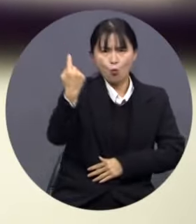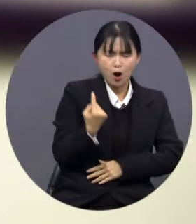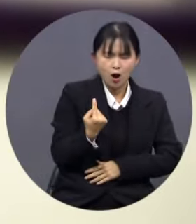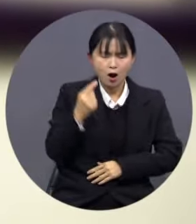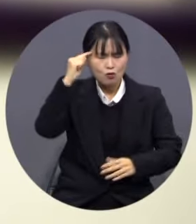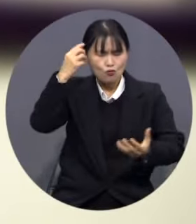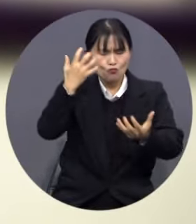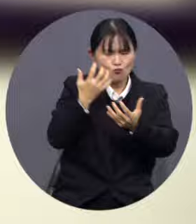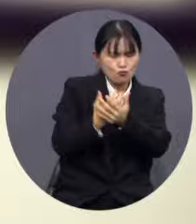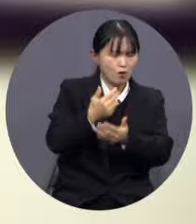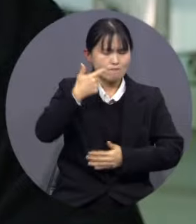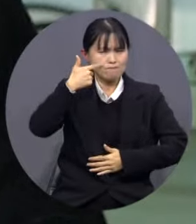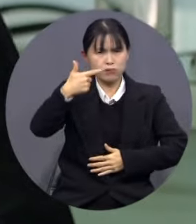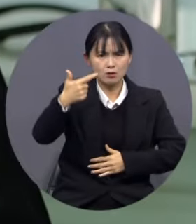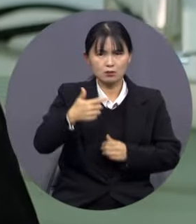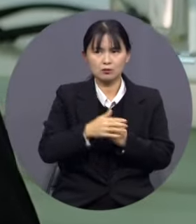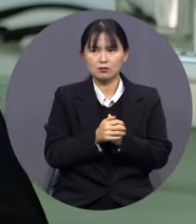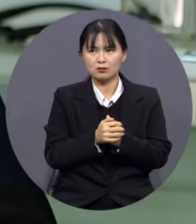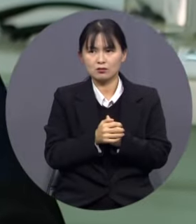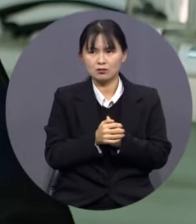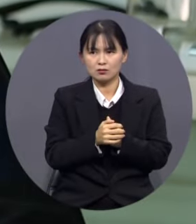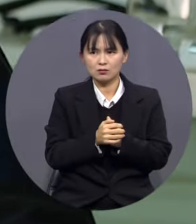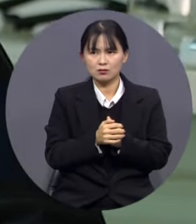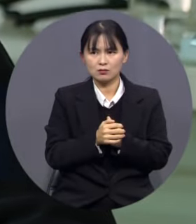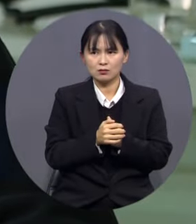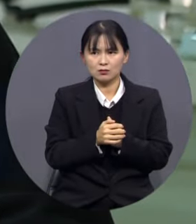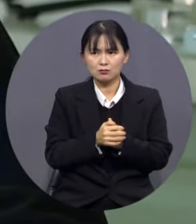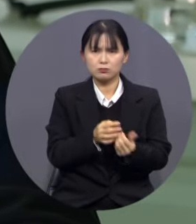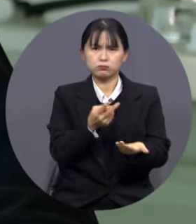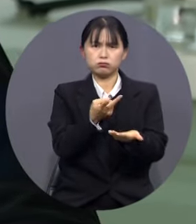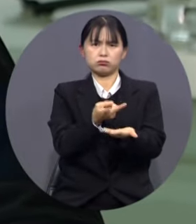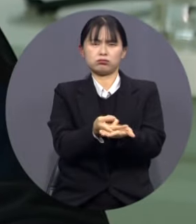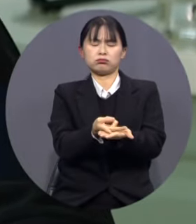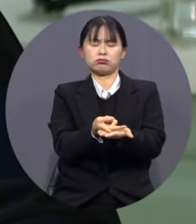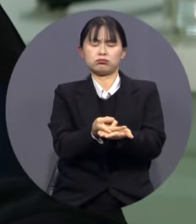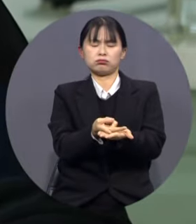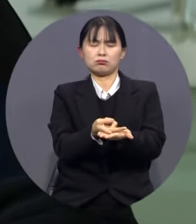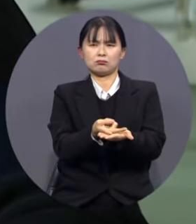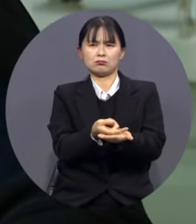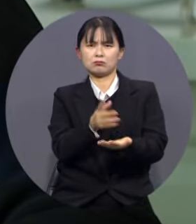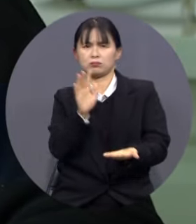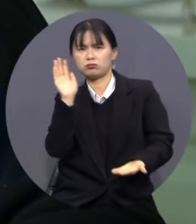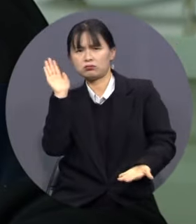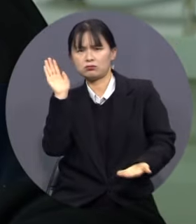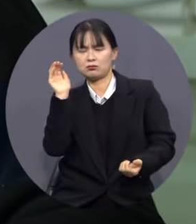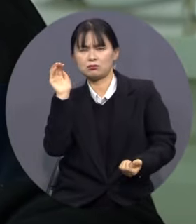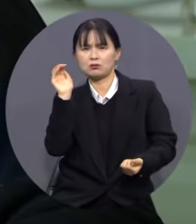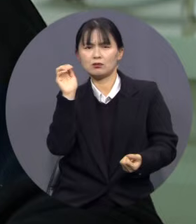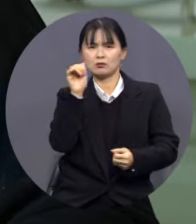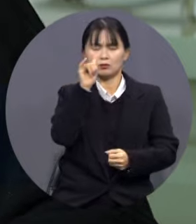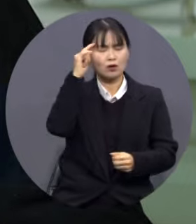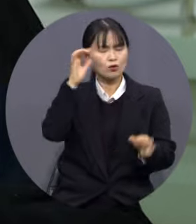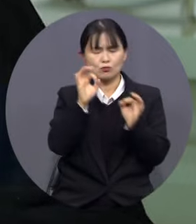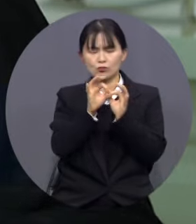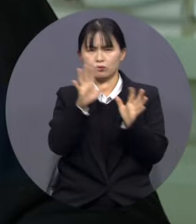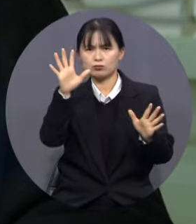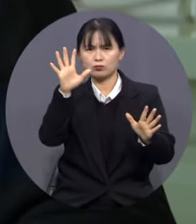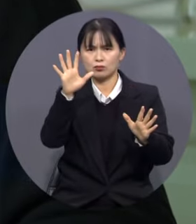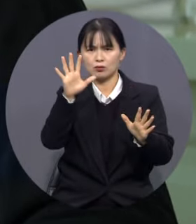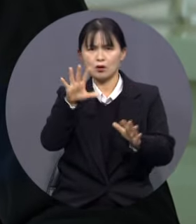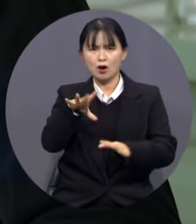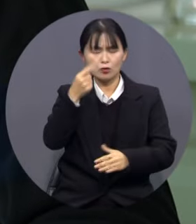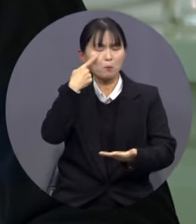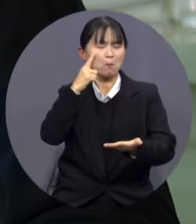아직도 충격을 잊지 못합니다. 이렇게 딱 널브러져 있는 거예요. 의식불명 상태로. 그게 제가